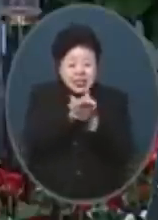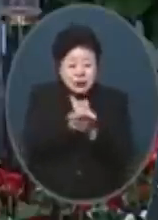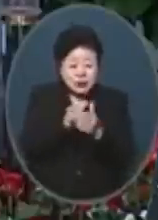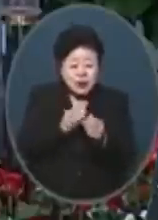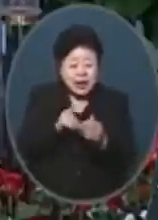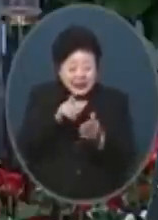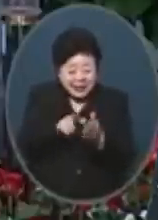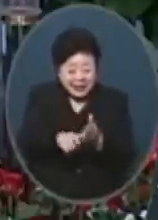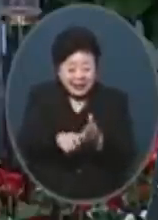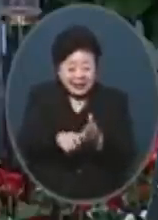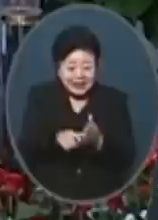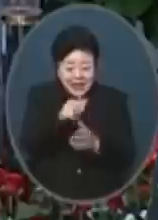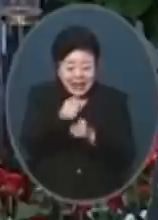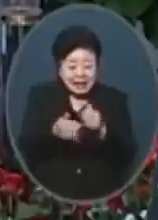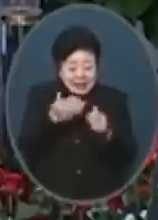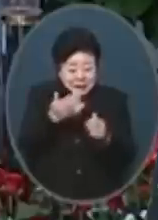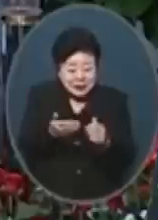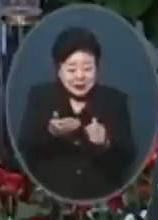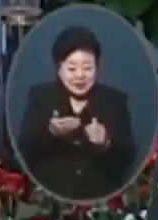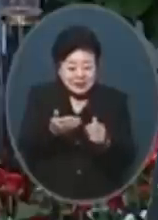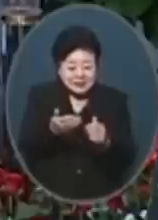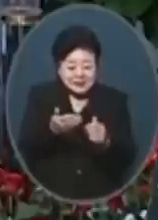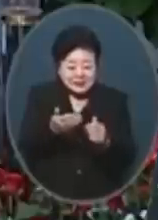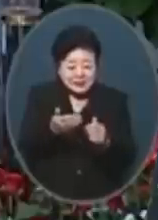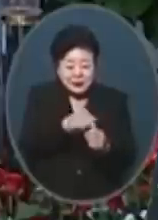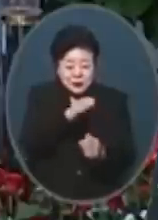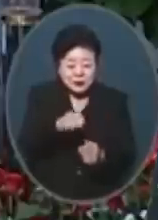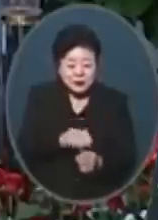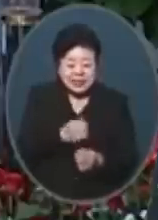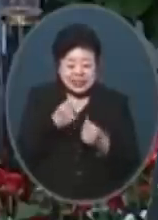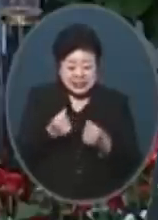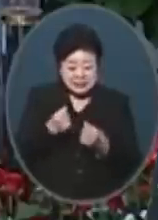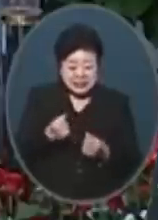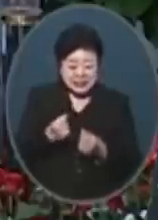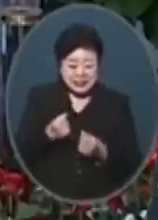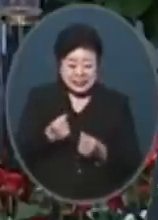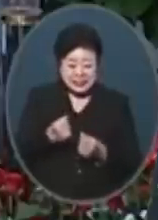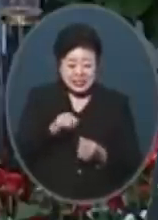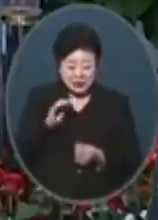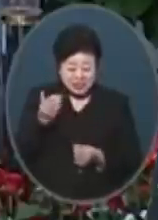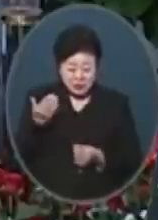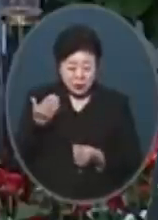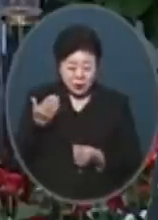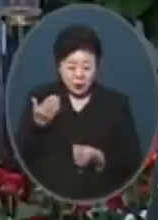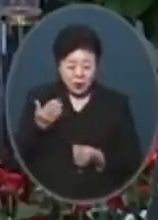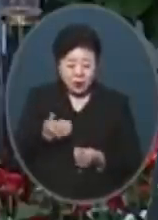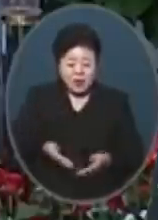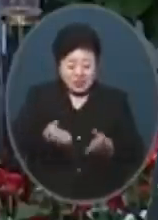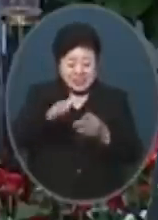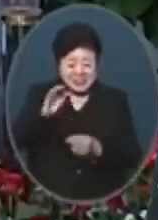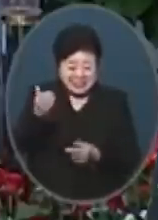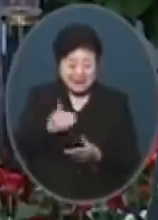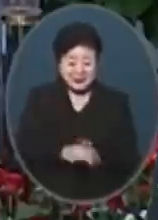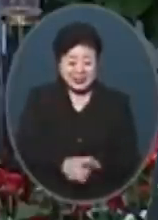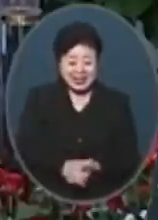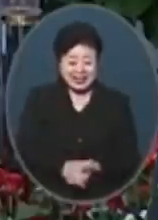구하면 하나님께서 우리의 힘이 되시고 길이 되시는